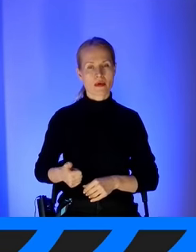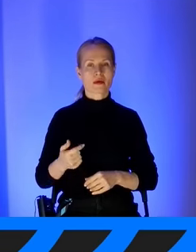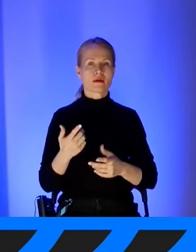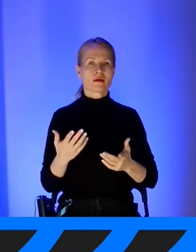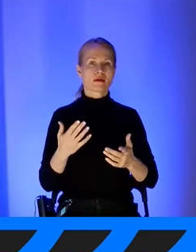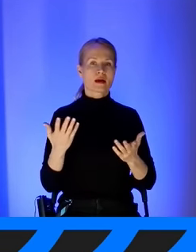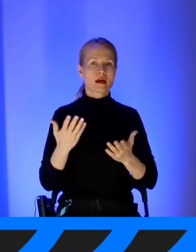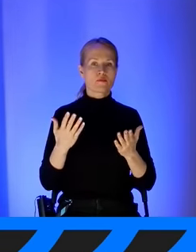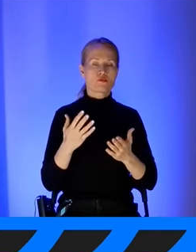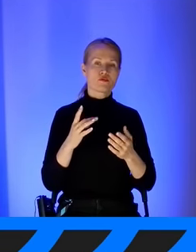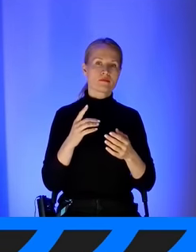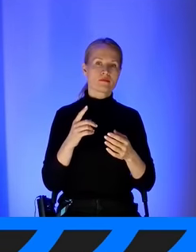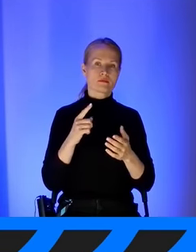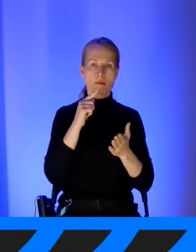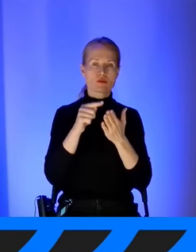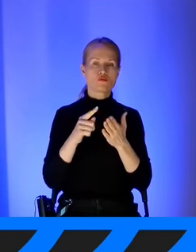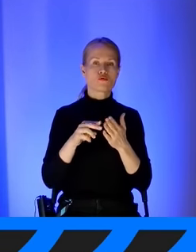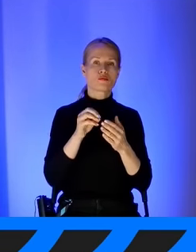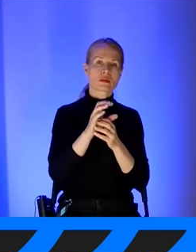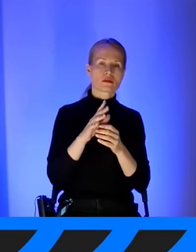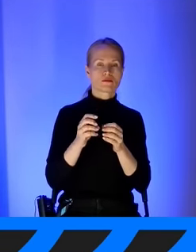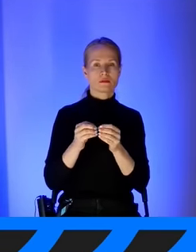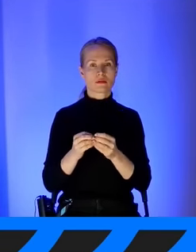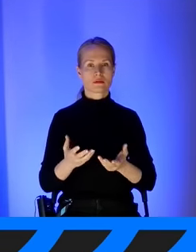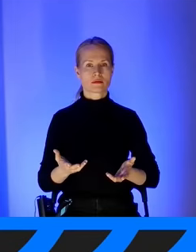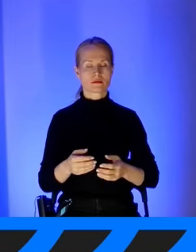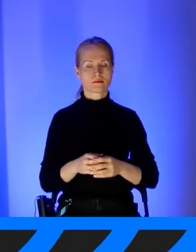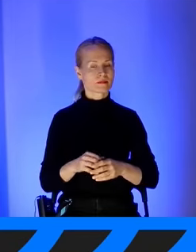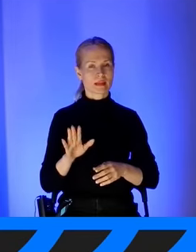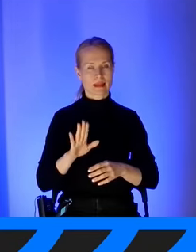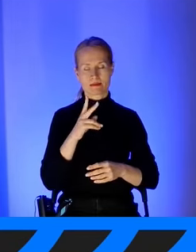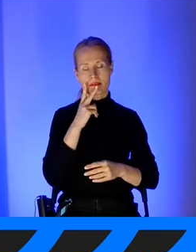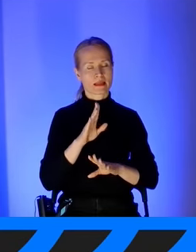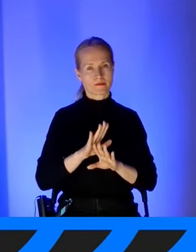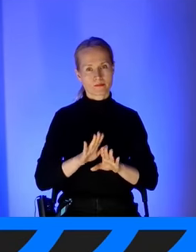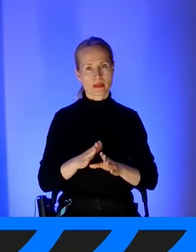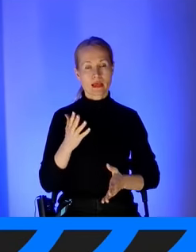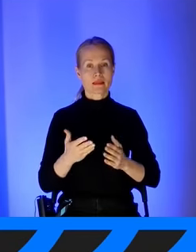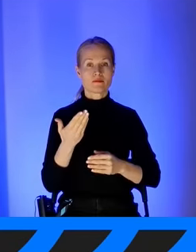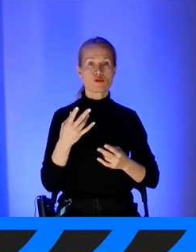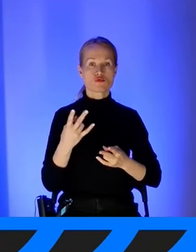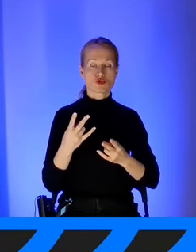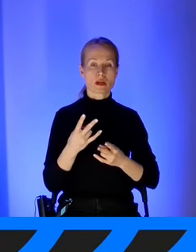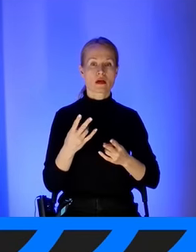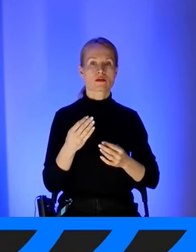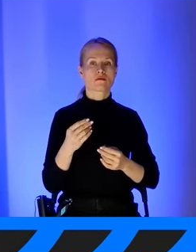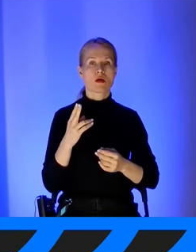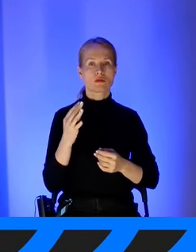у меня там будет то 15 то там 10 например А нет смотри То есть ты если тебе нужно именно